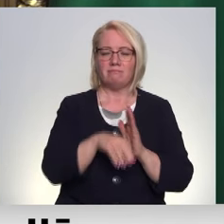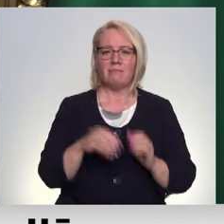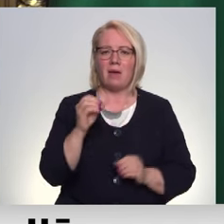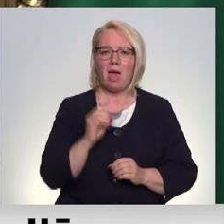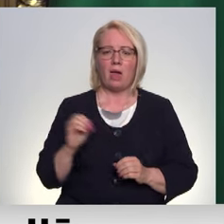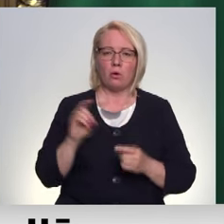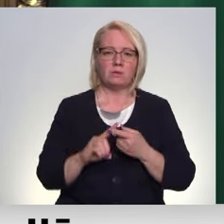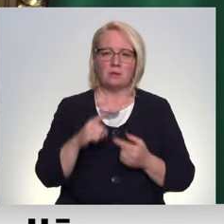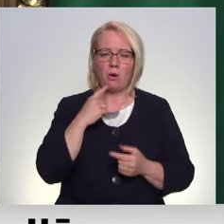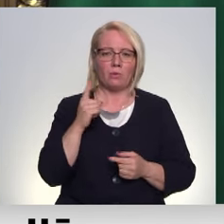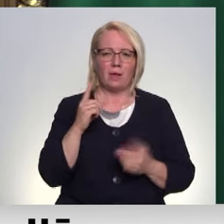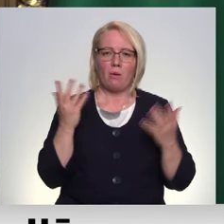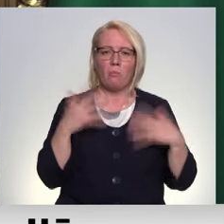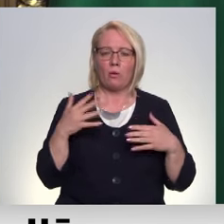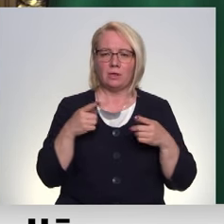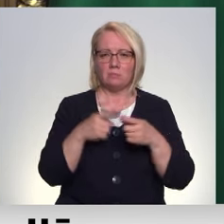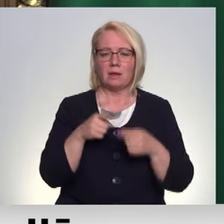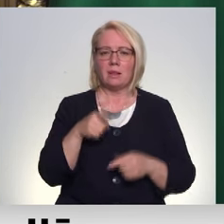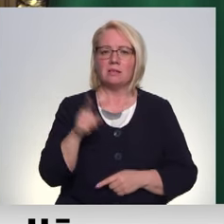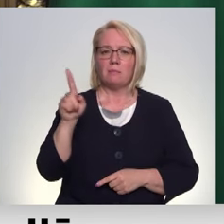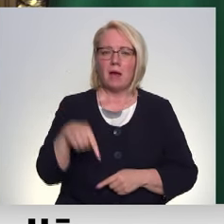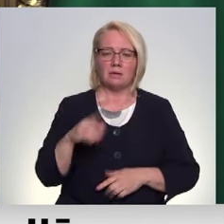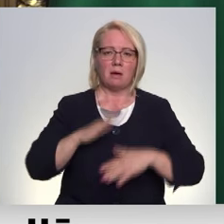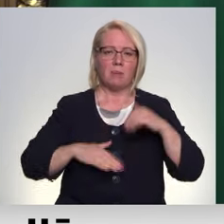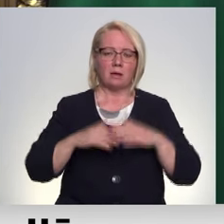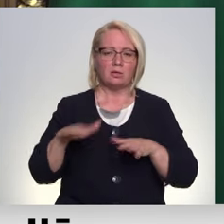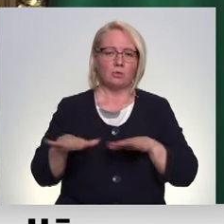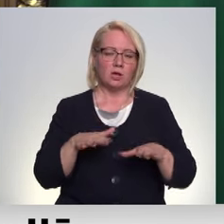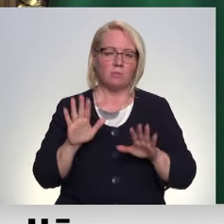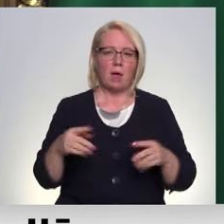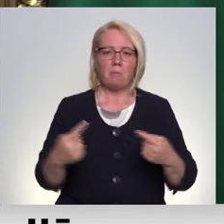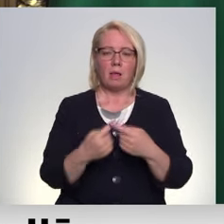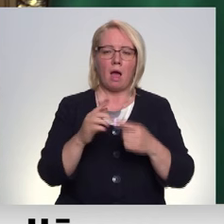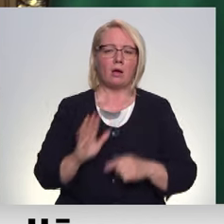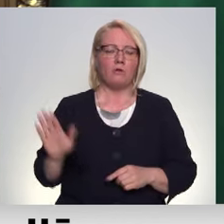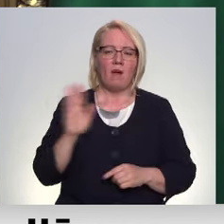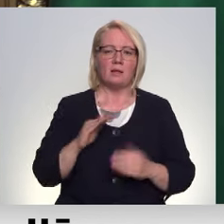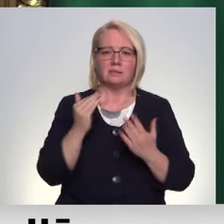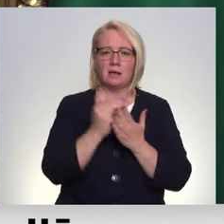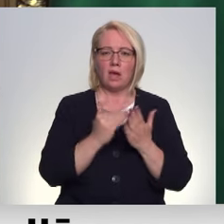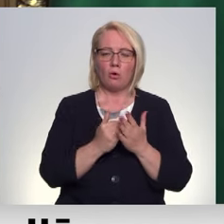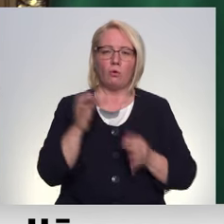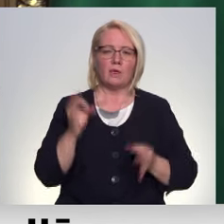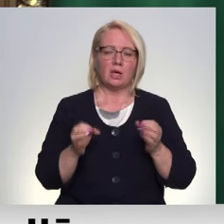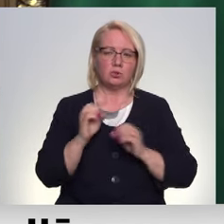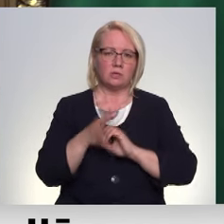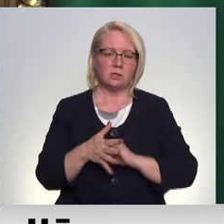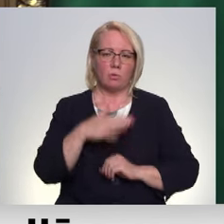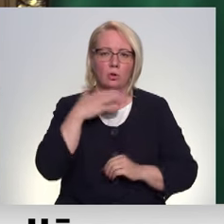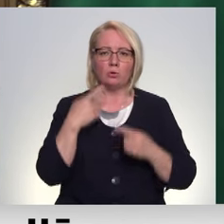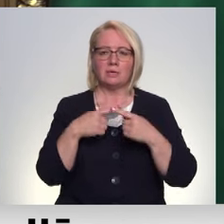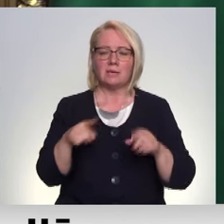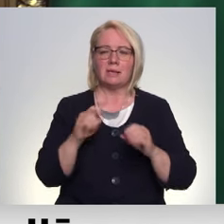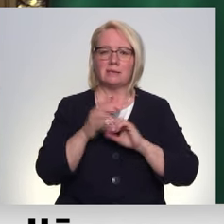nav tikai politisks mērķis, tas pieprasa praktiskus soļus, lai pielāgotu valsts likumdošanu, tiesu sistēmu un daudzas